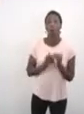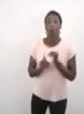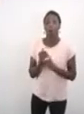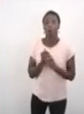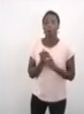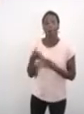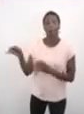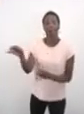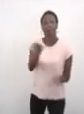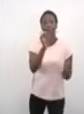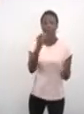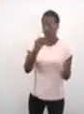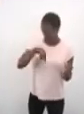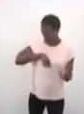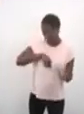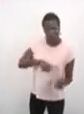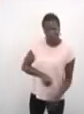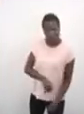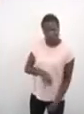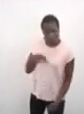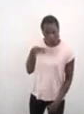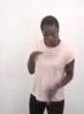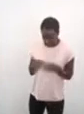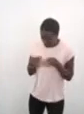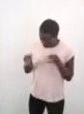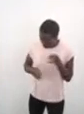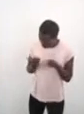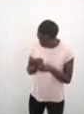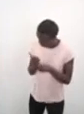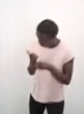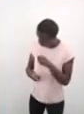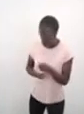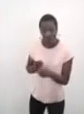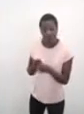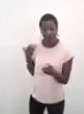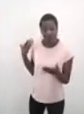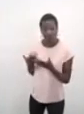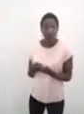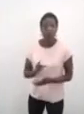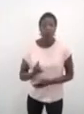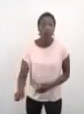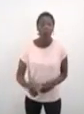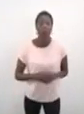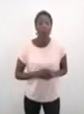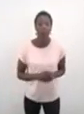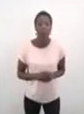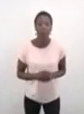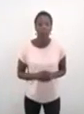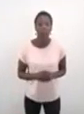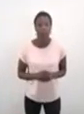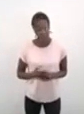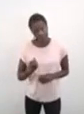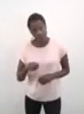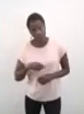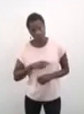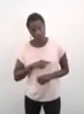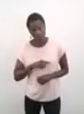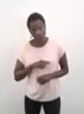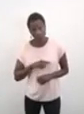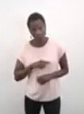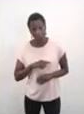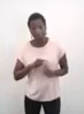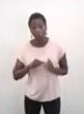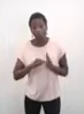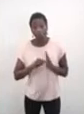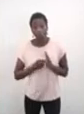pas à rougir du bilan de nos 2 premières années. Nous avons pris le soin de faire un point détaillé